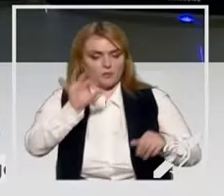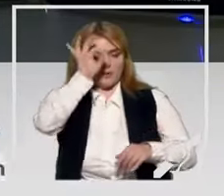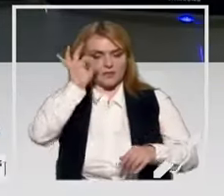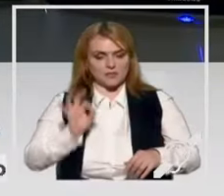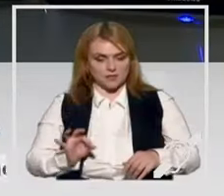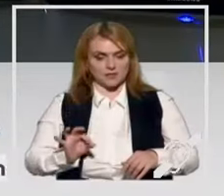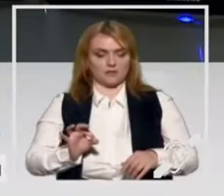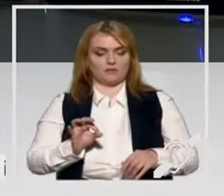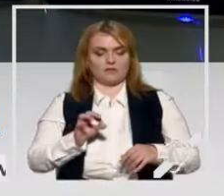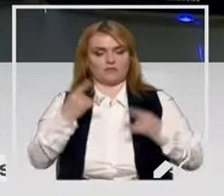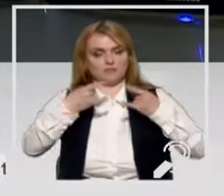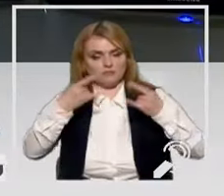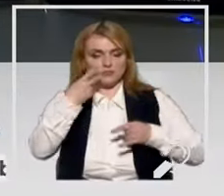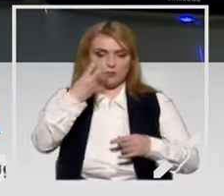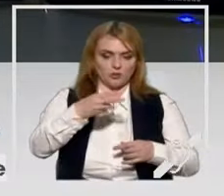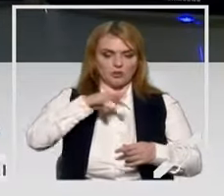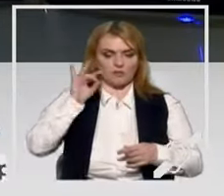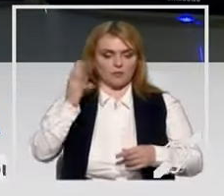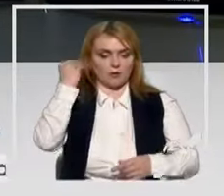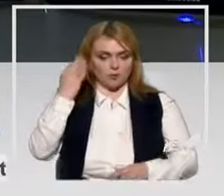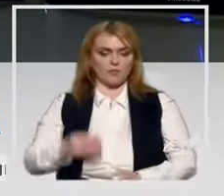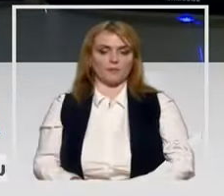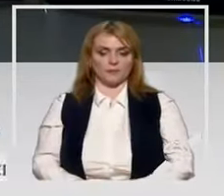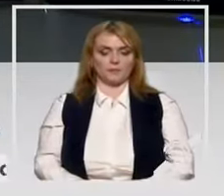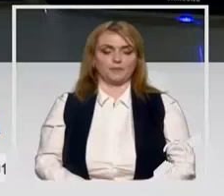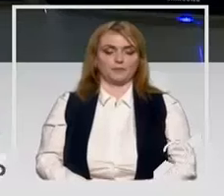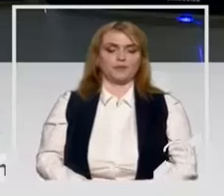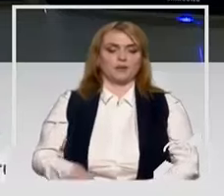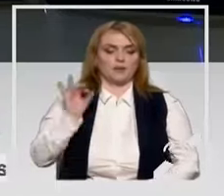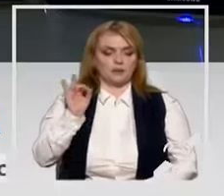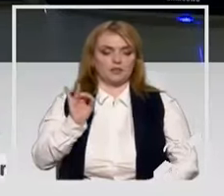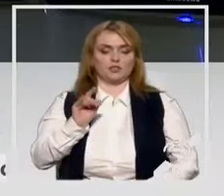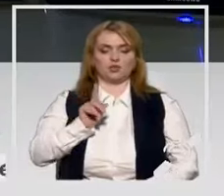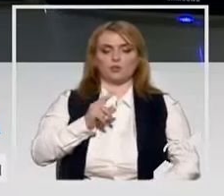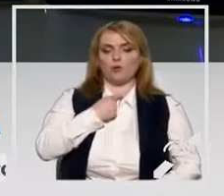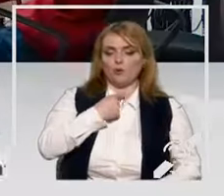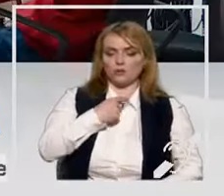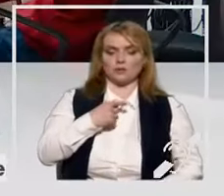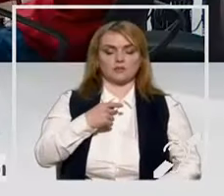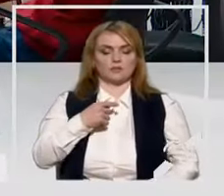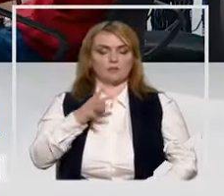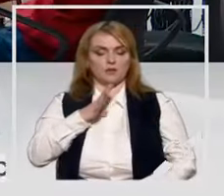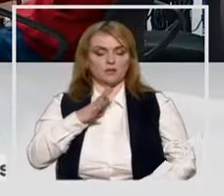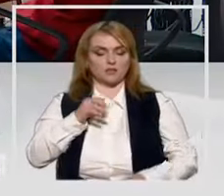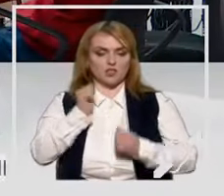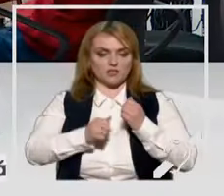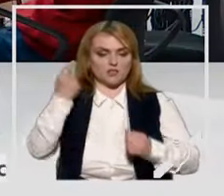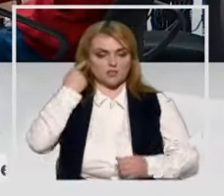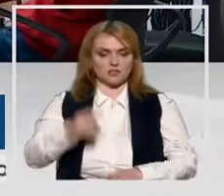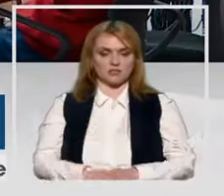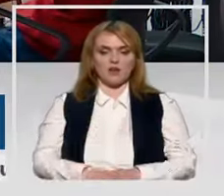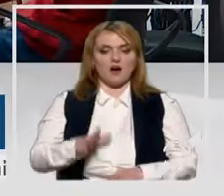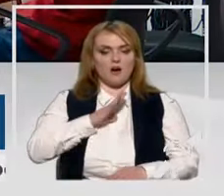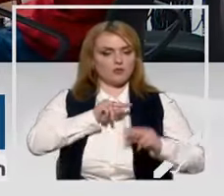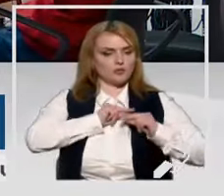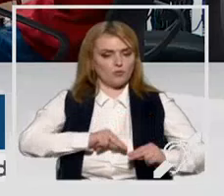casele moldovenilor, ca vocea televiziunii române în Moldova să se audă din ce în ce mai puternic. A fost o muncă comună, să